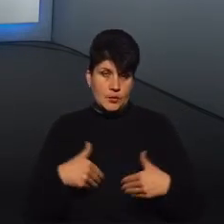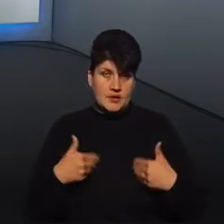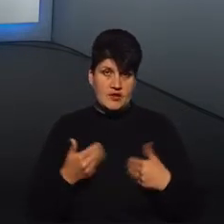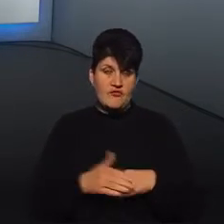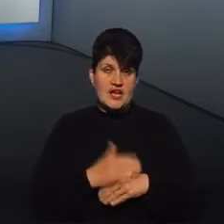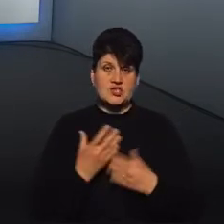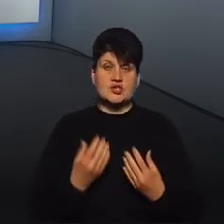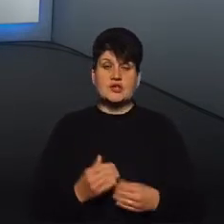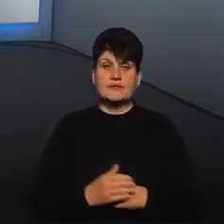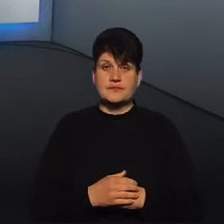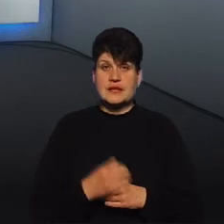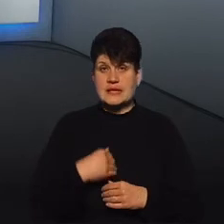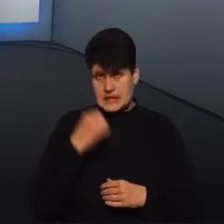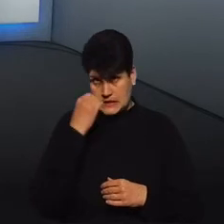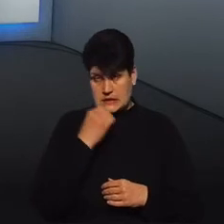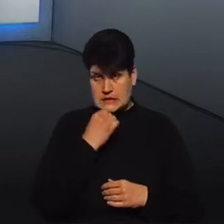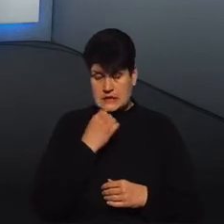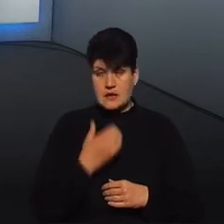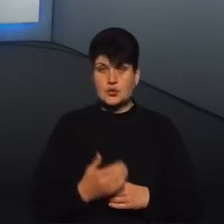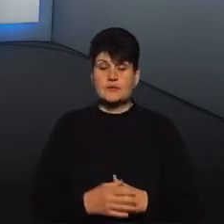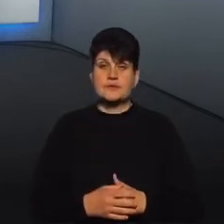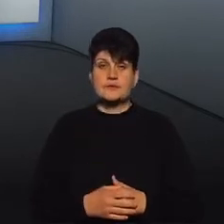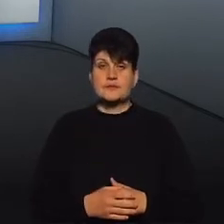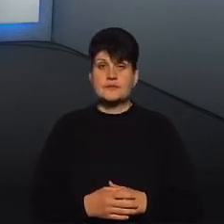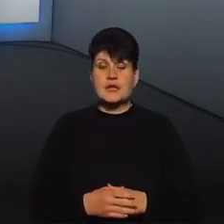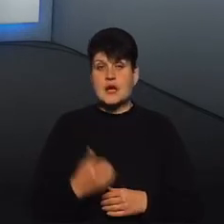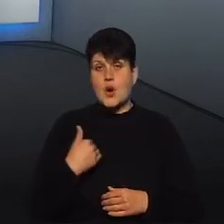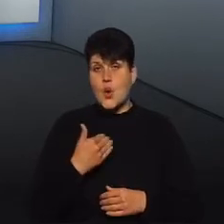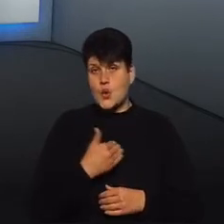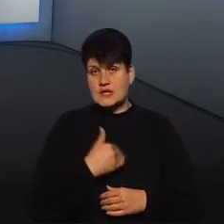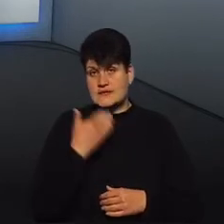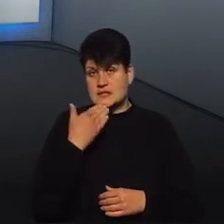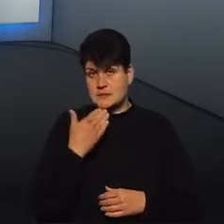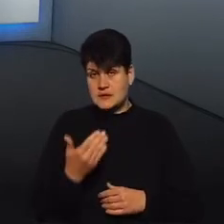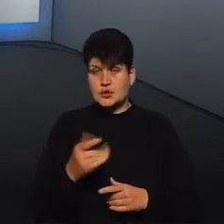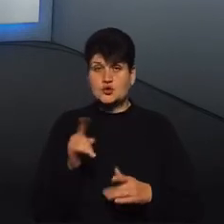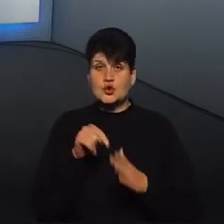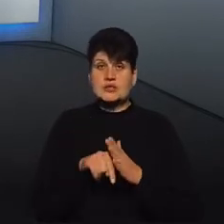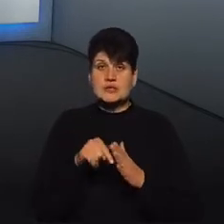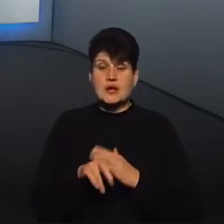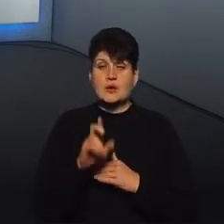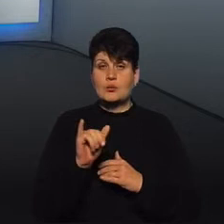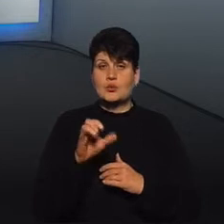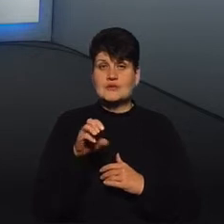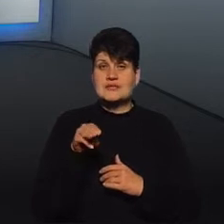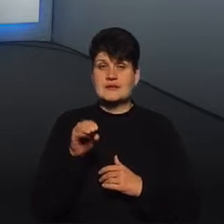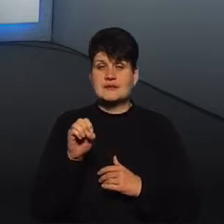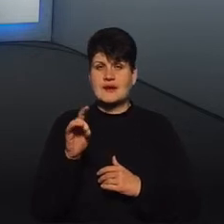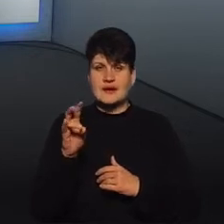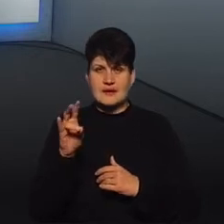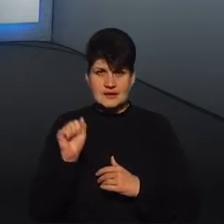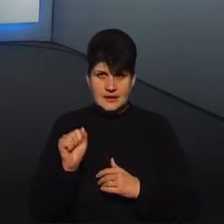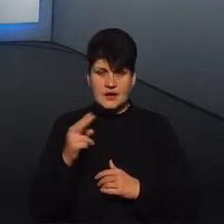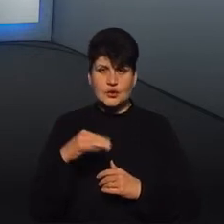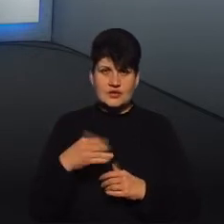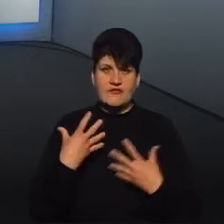Я дякую. Я хотів розпитати, що означає слово «бустерна доза», але я вже почула відповідь.